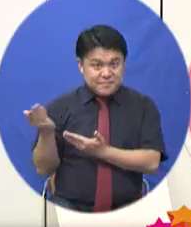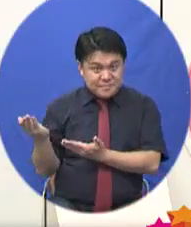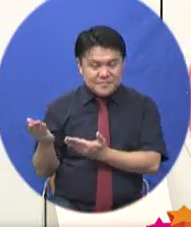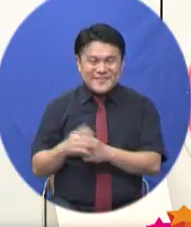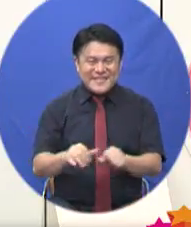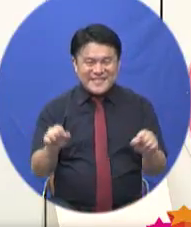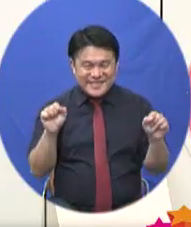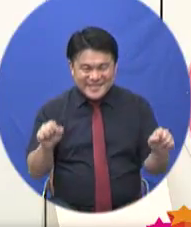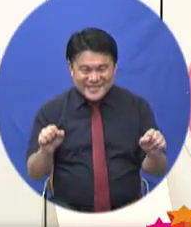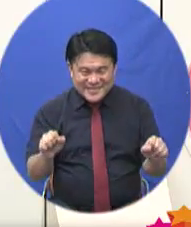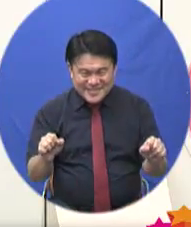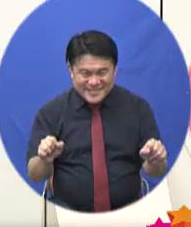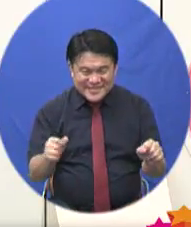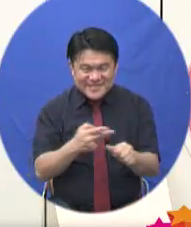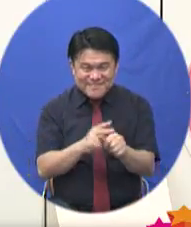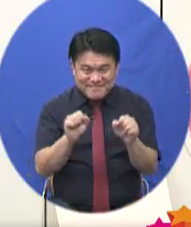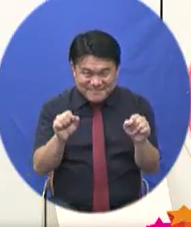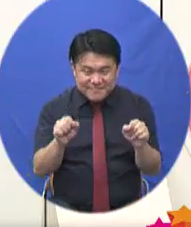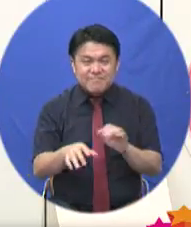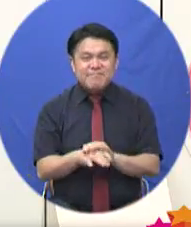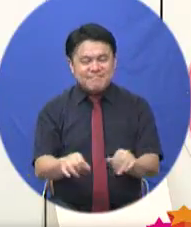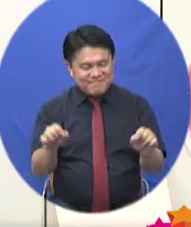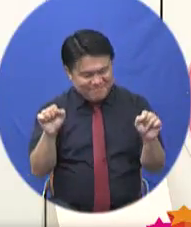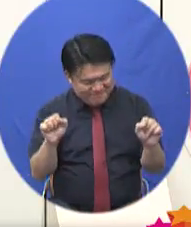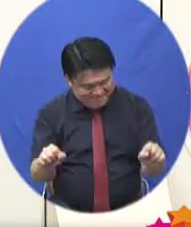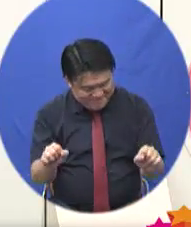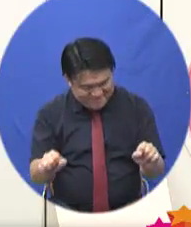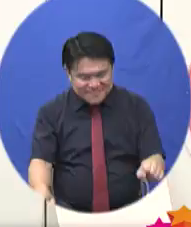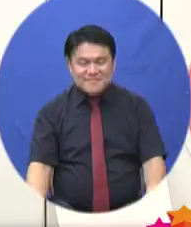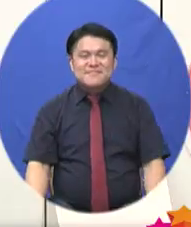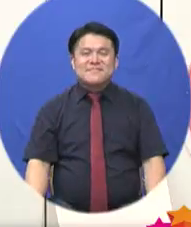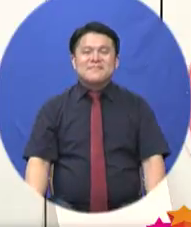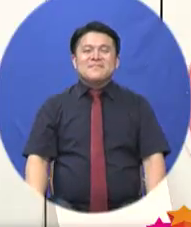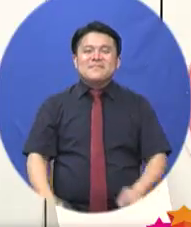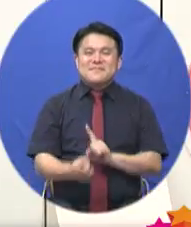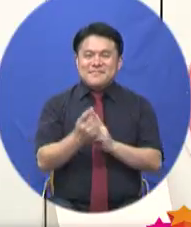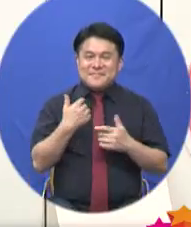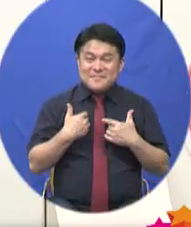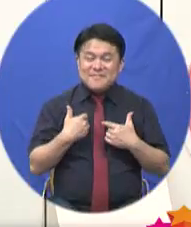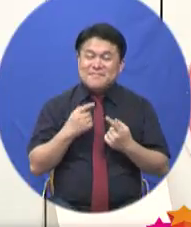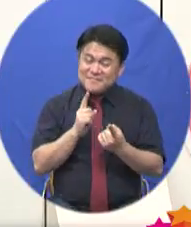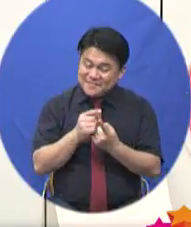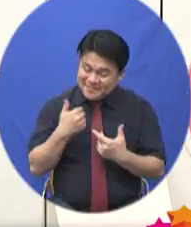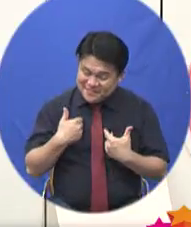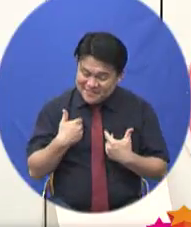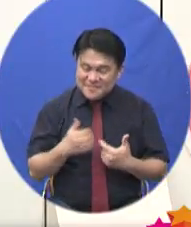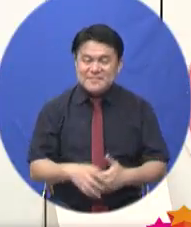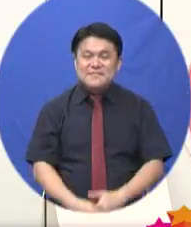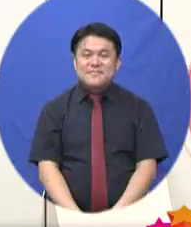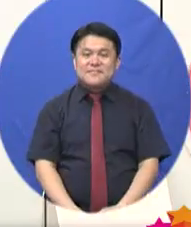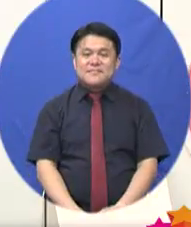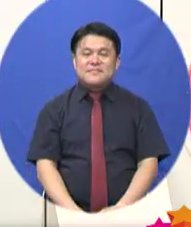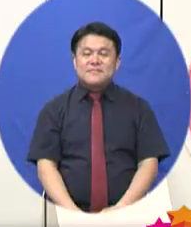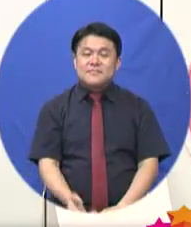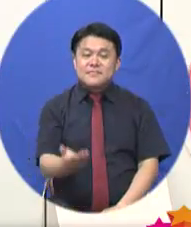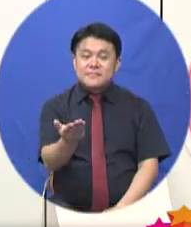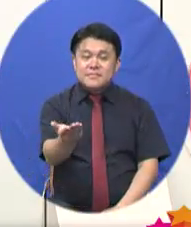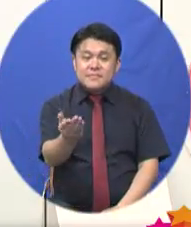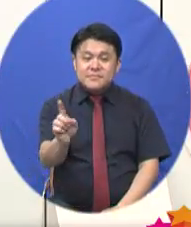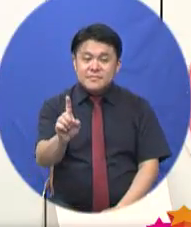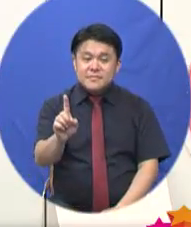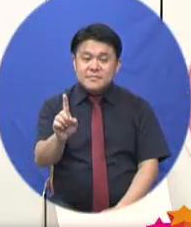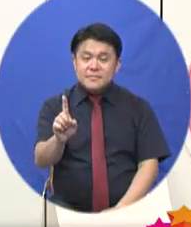예, 안녕하세요. 김용만 선생님. 네, 안녕하십니까. 예, 반갑습니다. 반갑습니다. 예. 우리